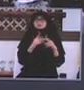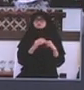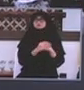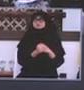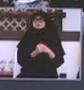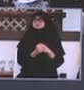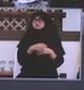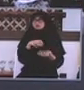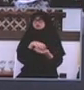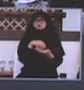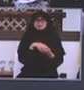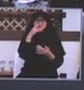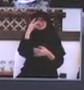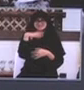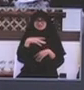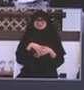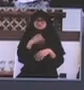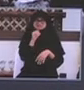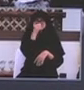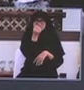Di desa kami ini